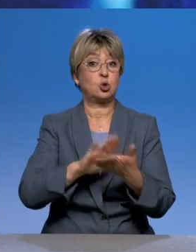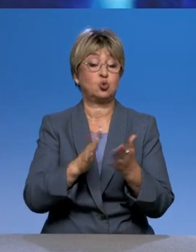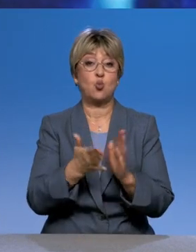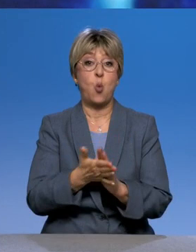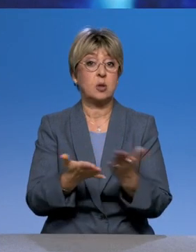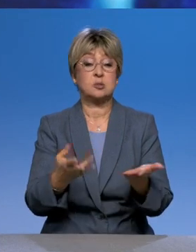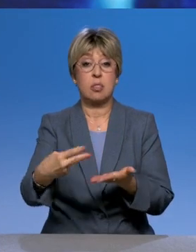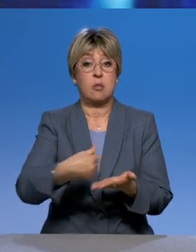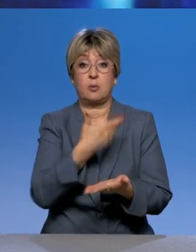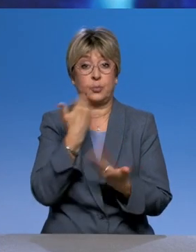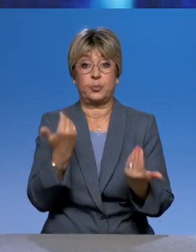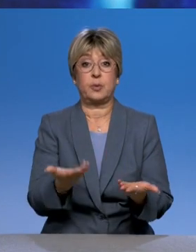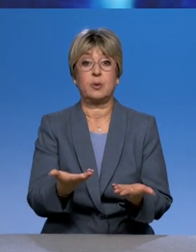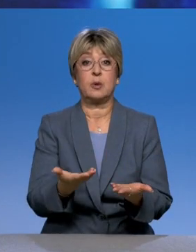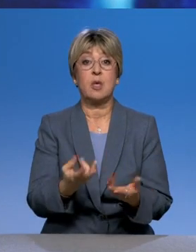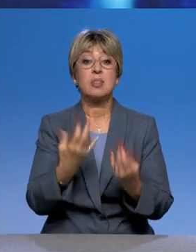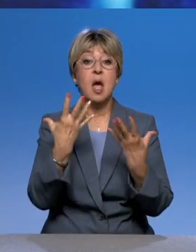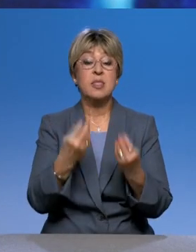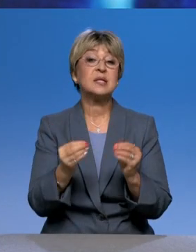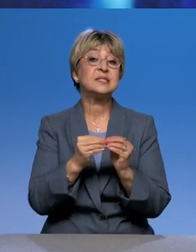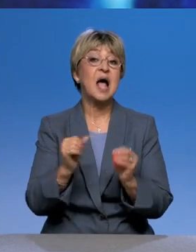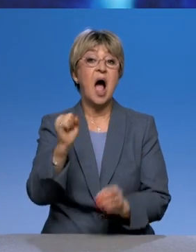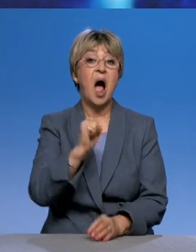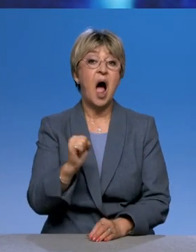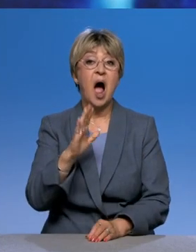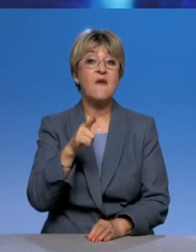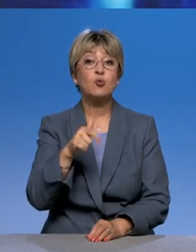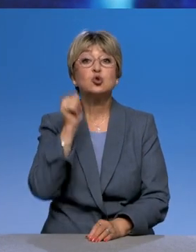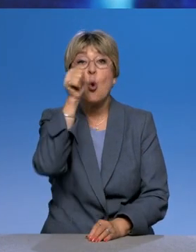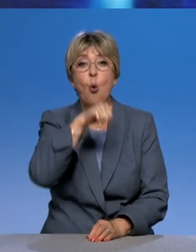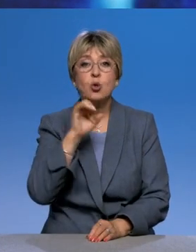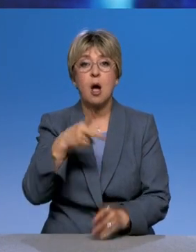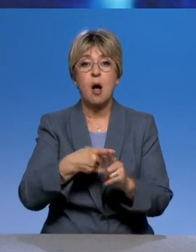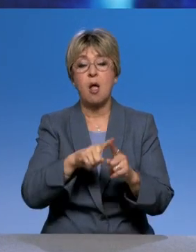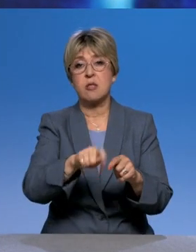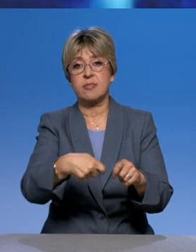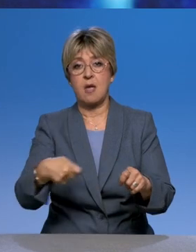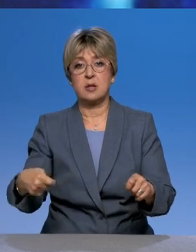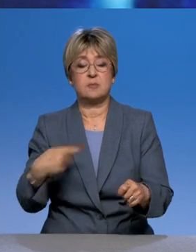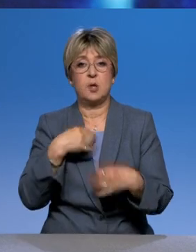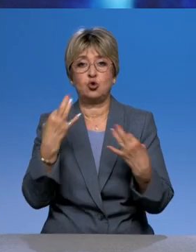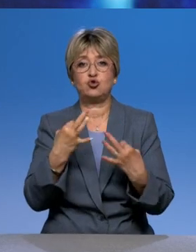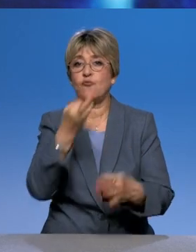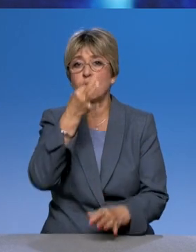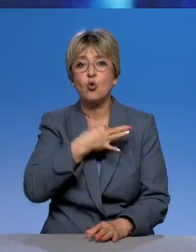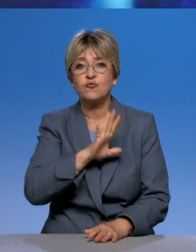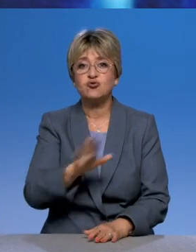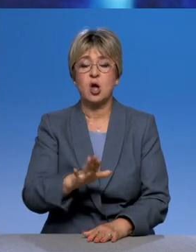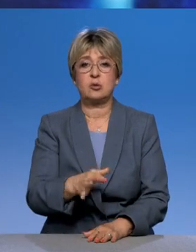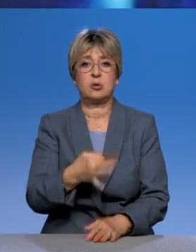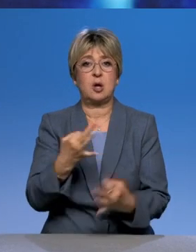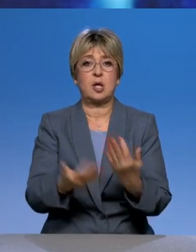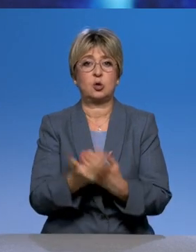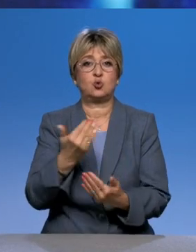вот будет на днях 10 августа, а год. Как вот это все тянется, и до сих пор мне ничего не выплатили. Спасибо, Татьяна, мы поняли. Даже организация со